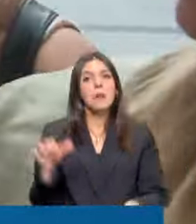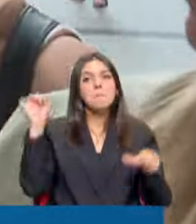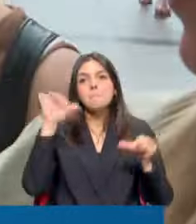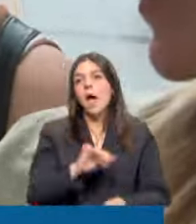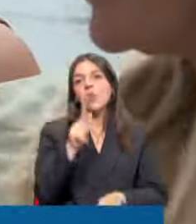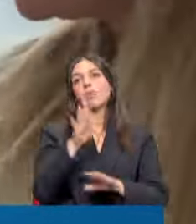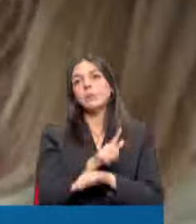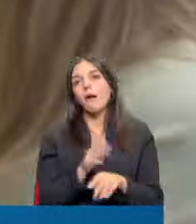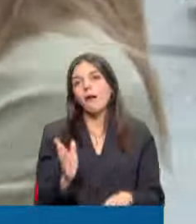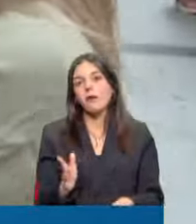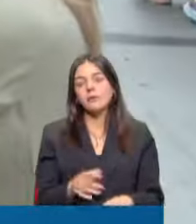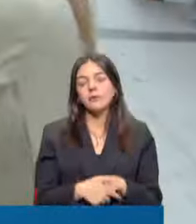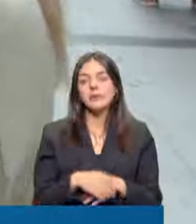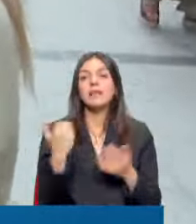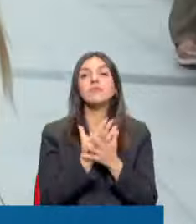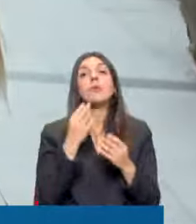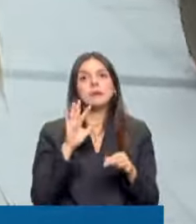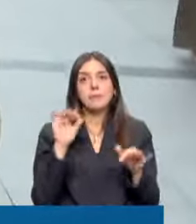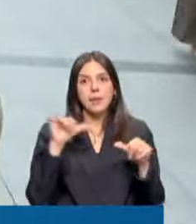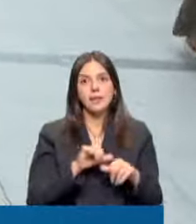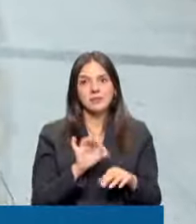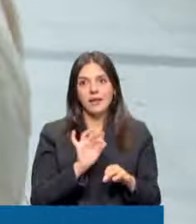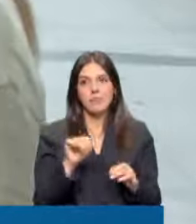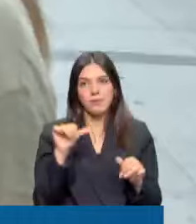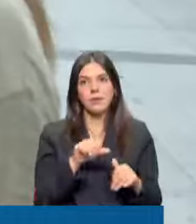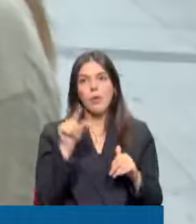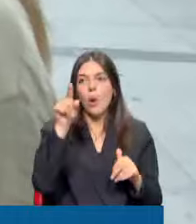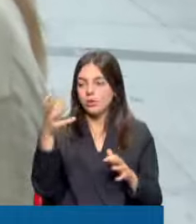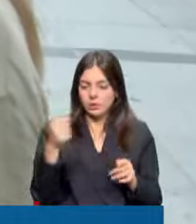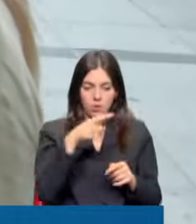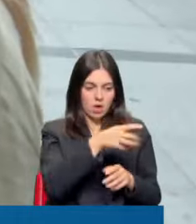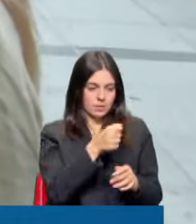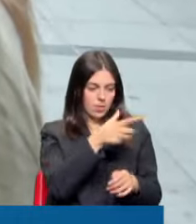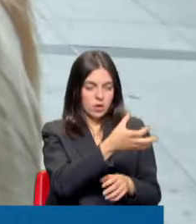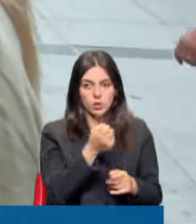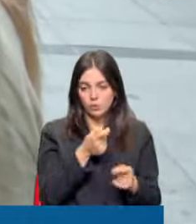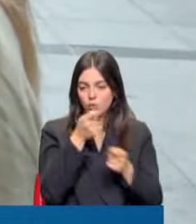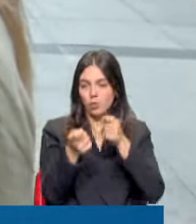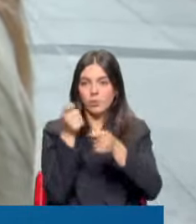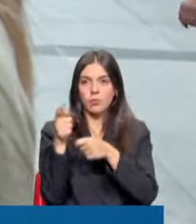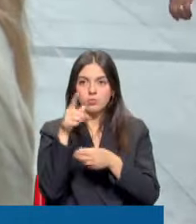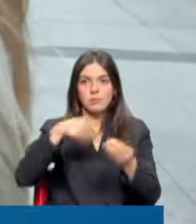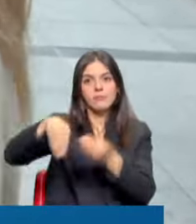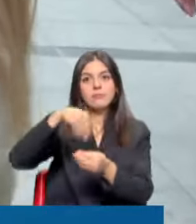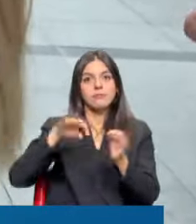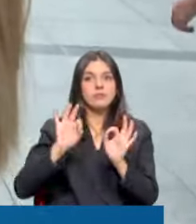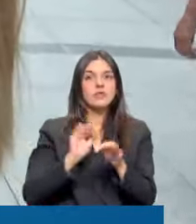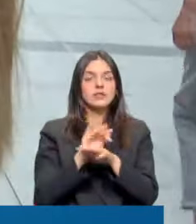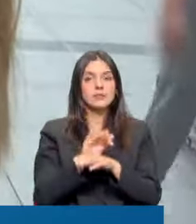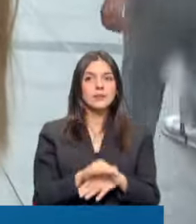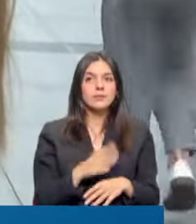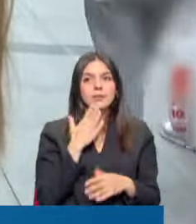Battık o zaman diyorum. Kredi kartları olmazsa mı batarsın? Evet. Ondan alıp onu ödüyorum, ondan alıp onu ödüyorum. Öyle yaşıyorum yani. Peki